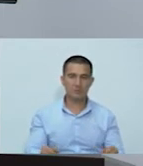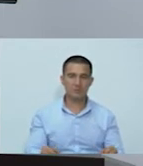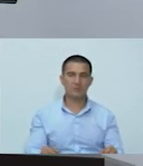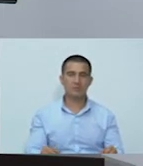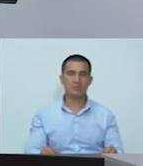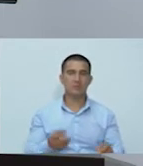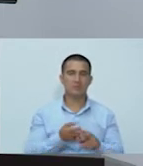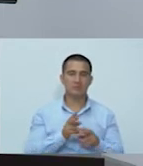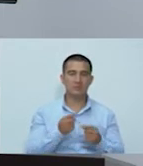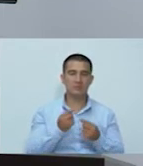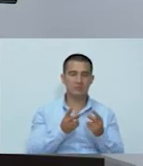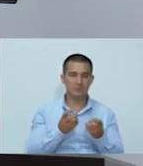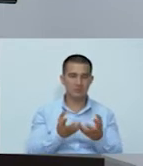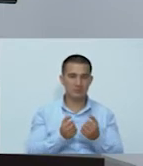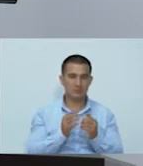elementimizni olamiz.